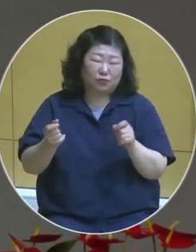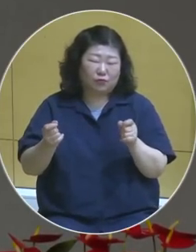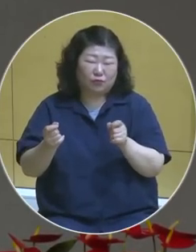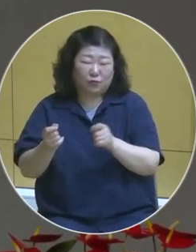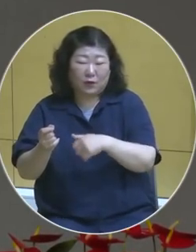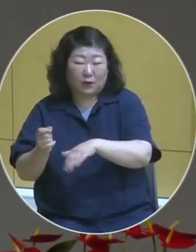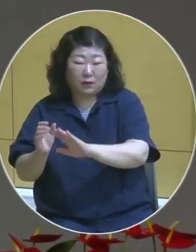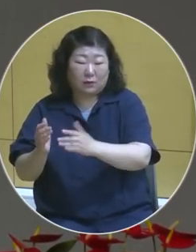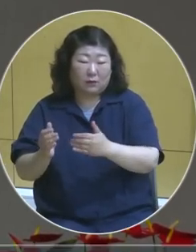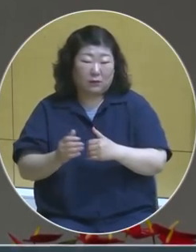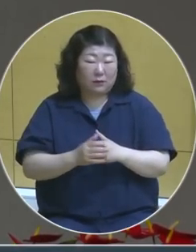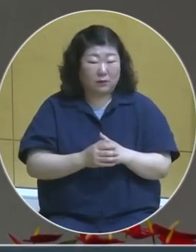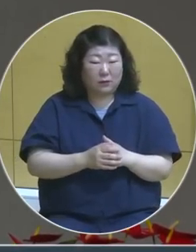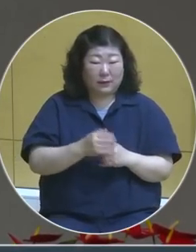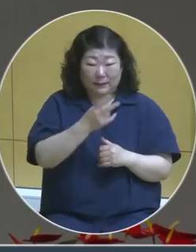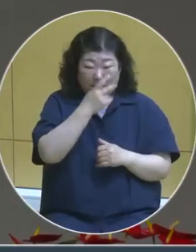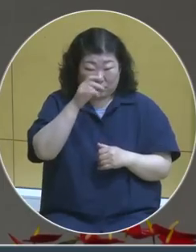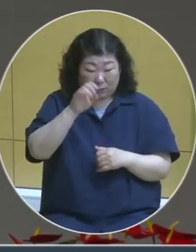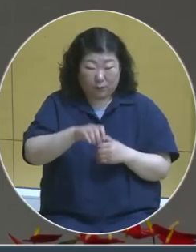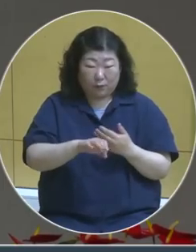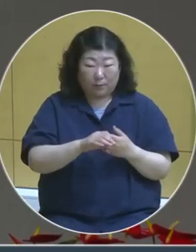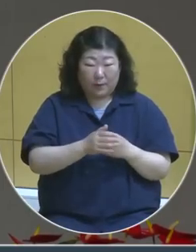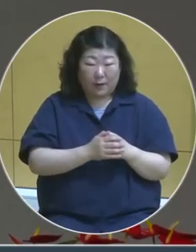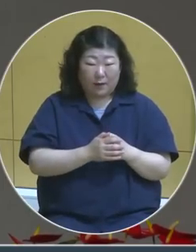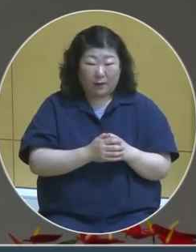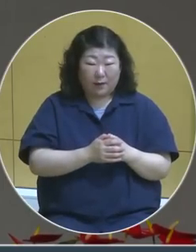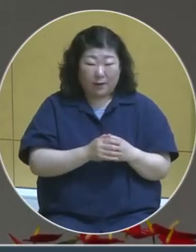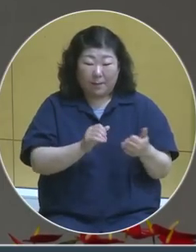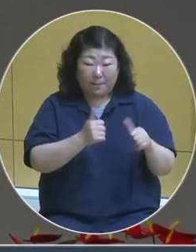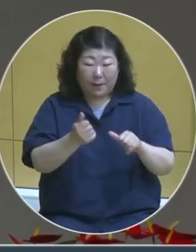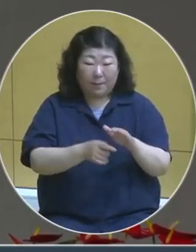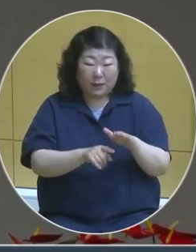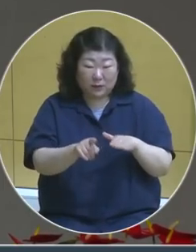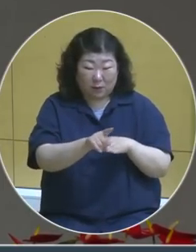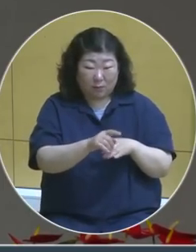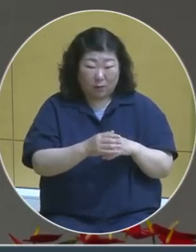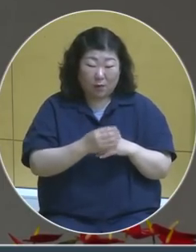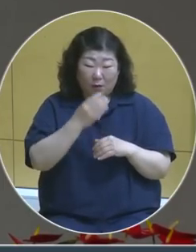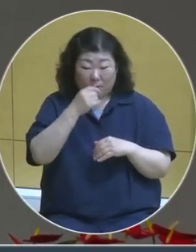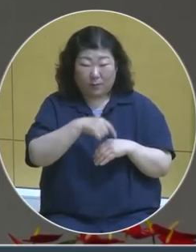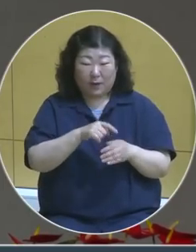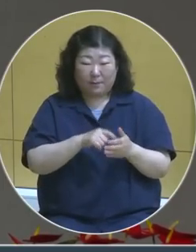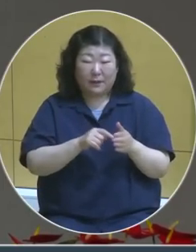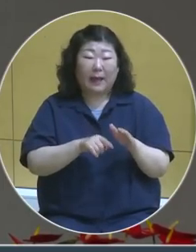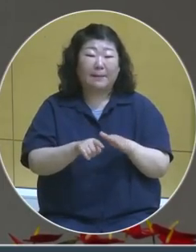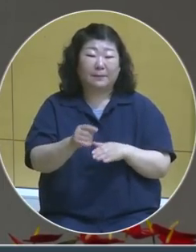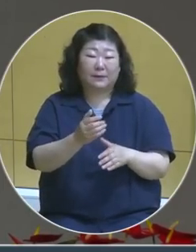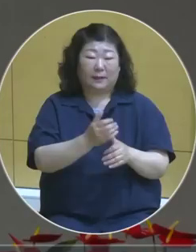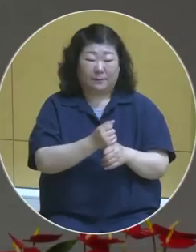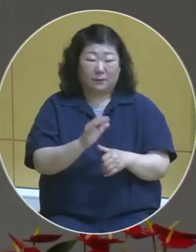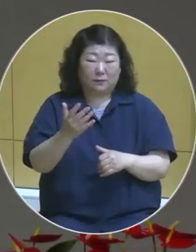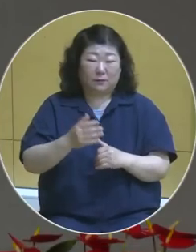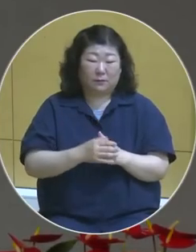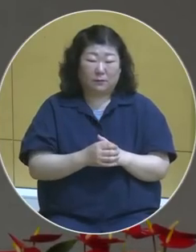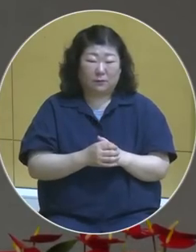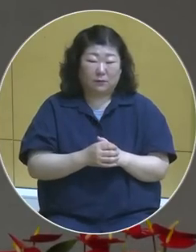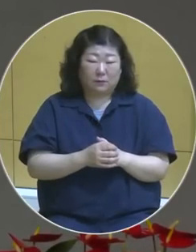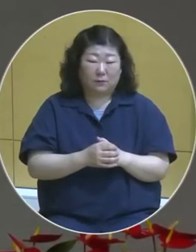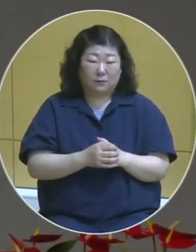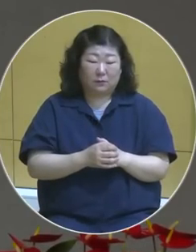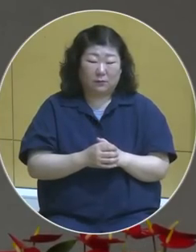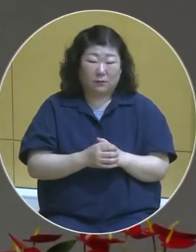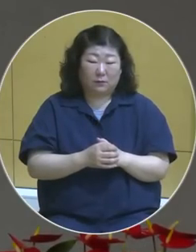18절 보니까 교만은 폐망의 순봉이요 거만한 마음은 넘어짐의 앞잡이니라 그렇게 되어 있습니다. 본문은 하만의 교만을